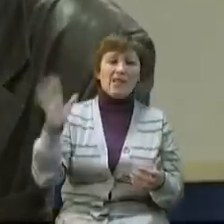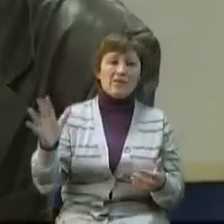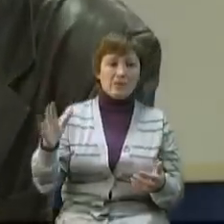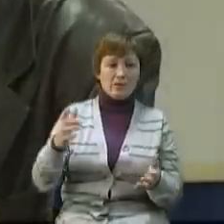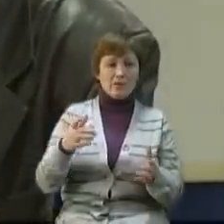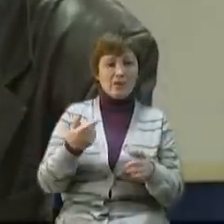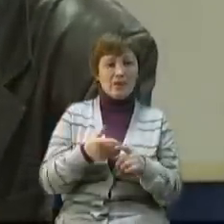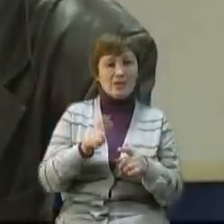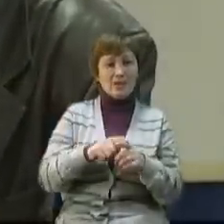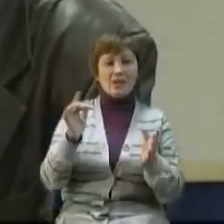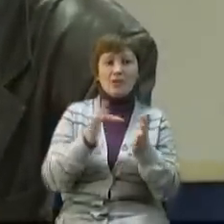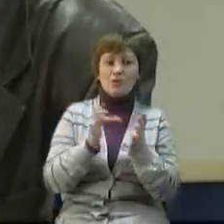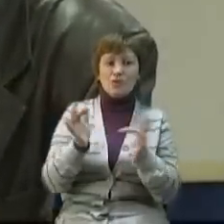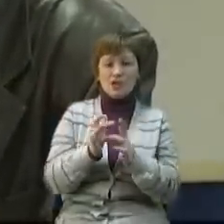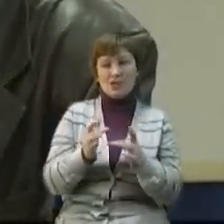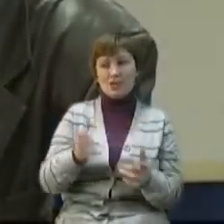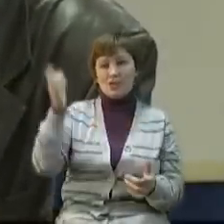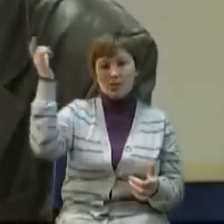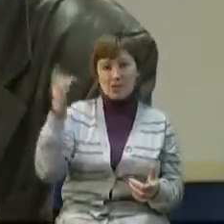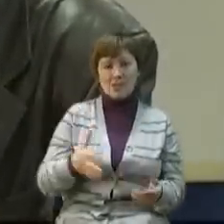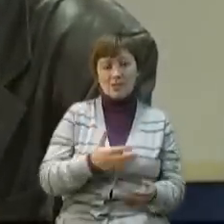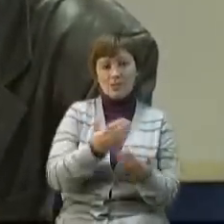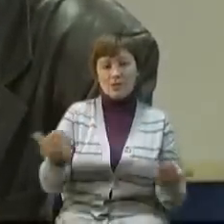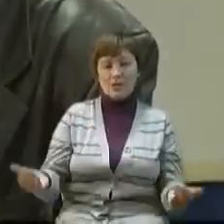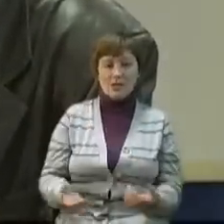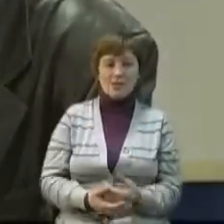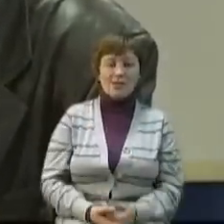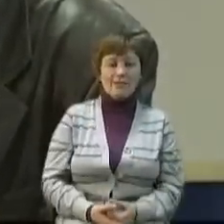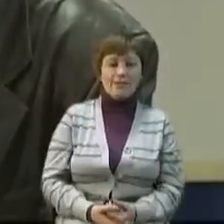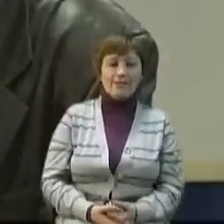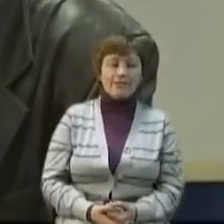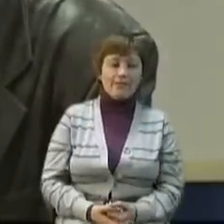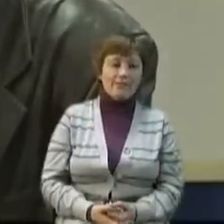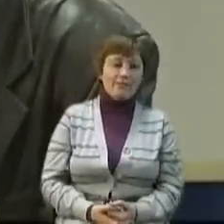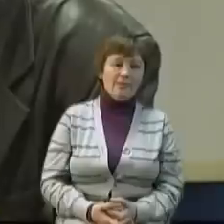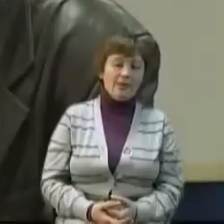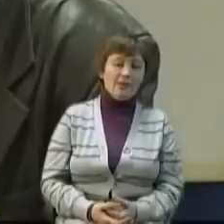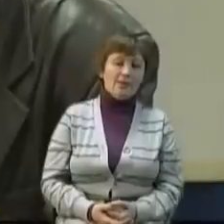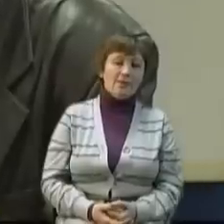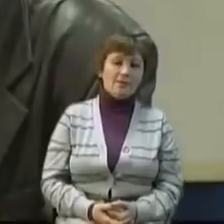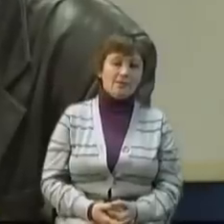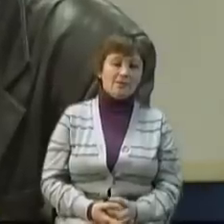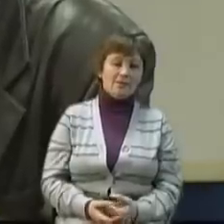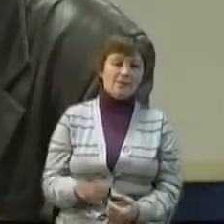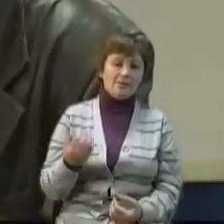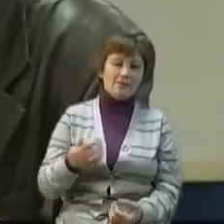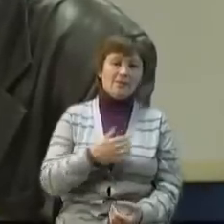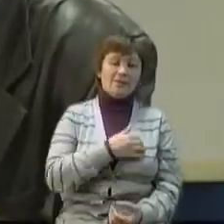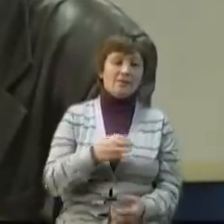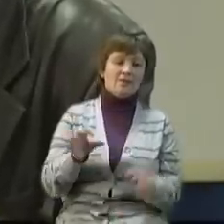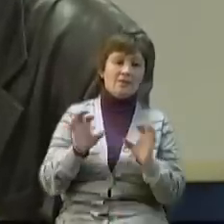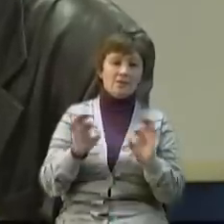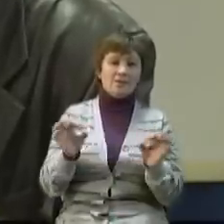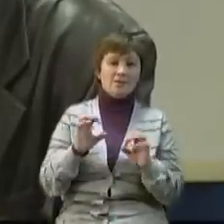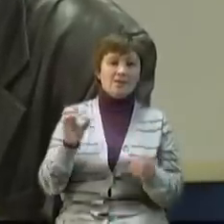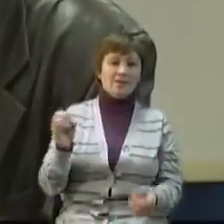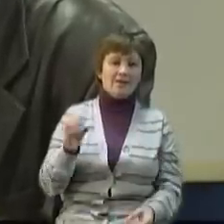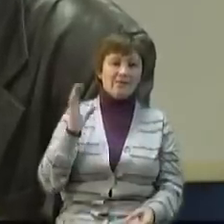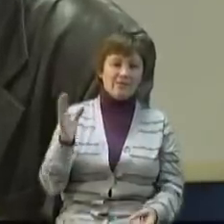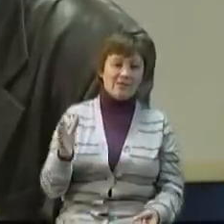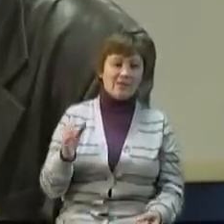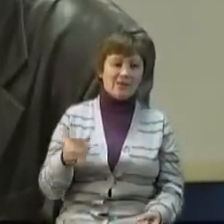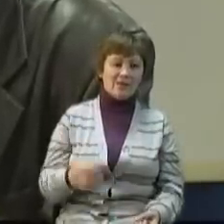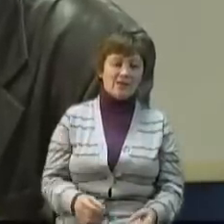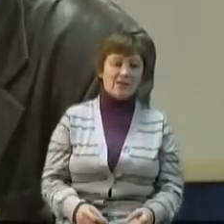Иисус Христос, это Господь. И вот сегодня я на этом месте, вот сейчас попробую вам рассказать про Евангелие. Я